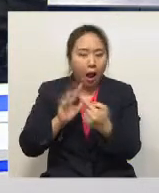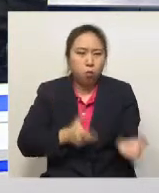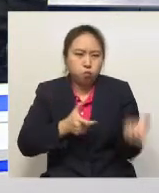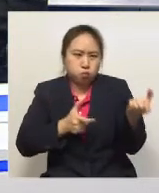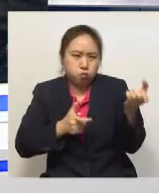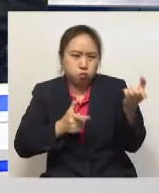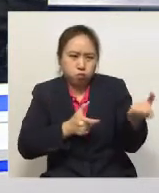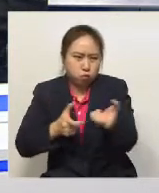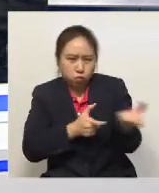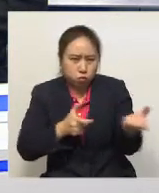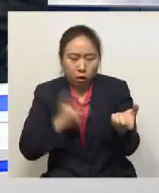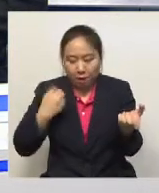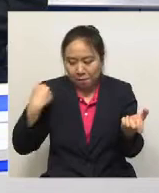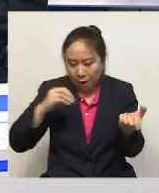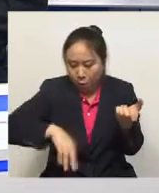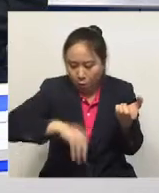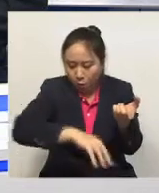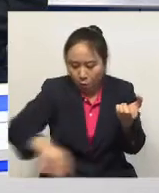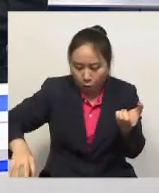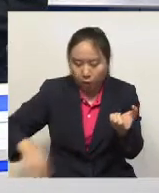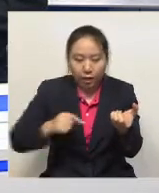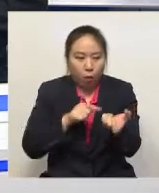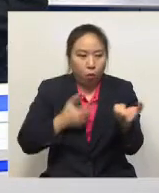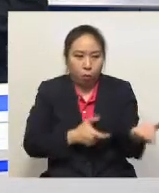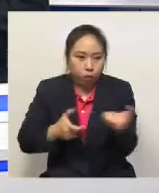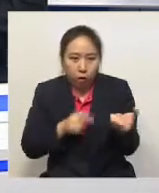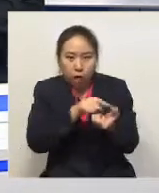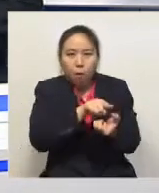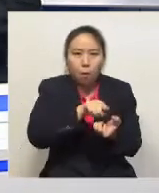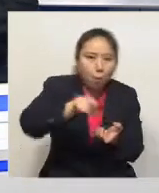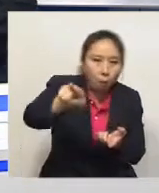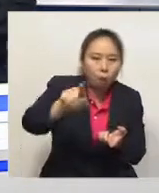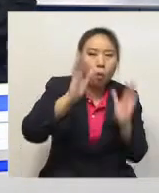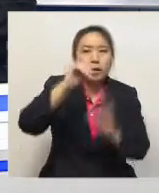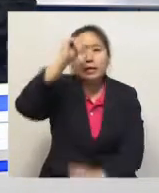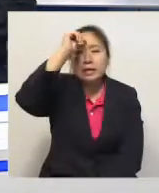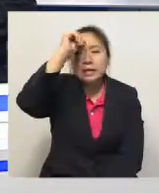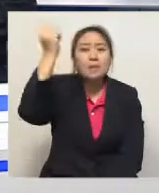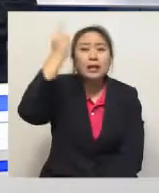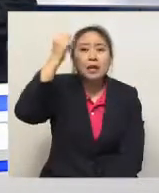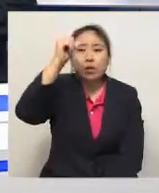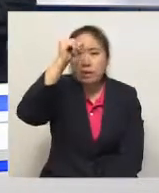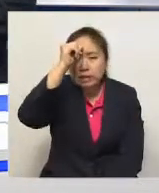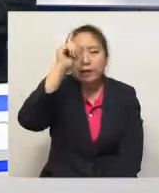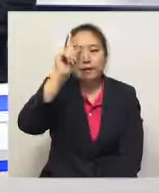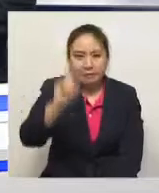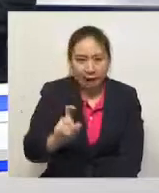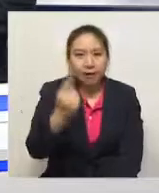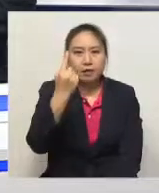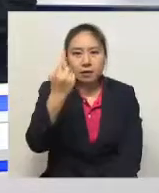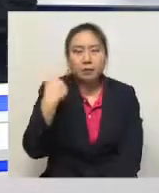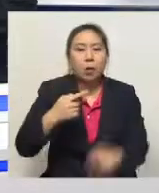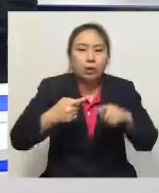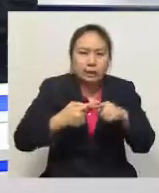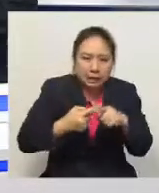อยู่เนี่ยกราดยิงใส่กันจนลูกกระสุนพลาดไปถูกนักท่องเที่ยวชาวอินเดียเสียชีวิต1คนแล้วก็ยังมีผู้